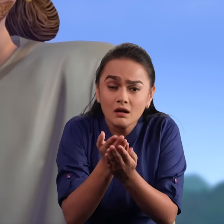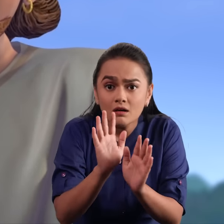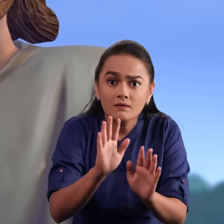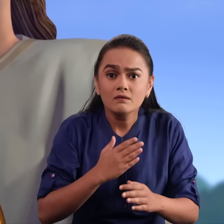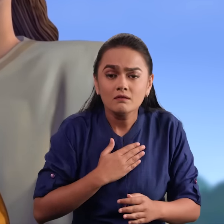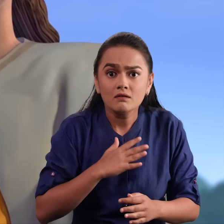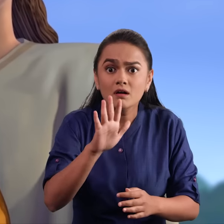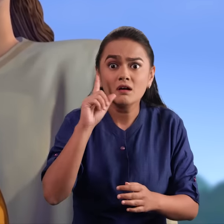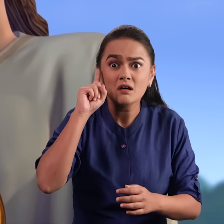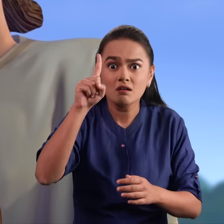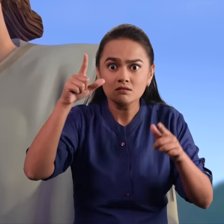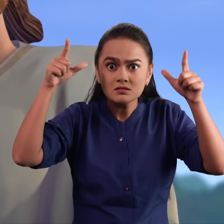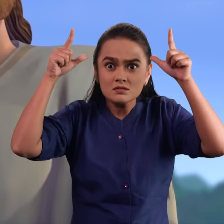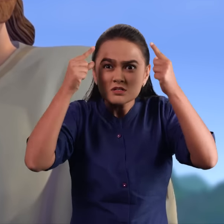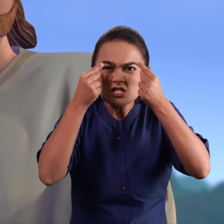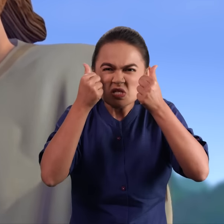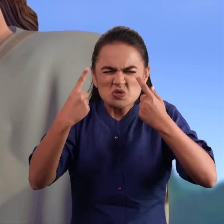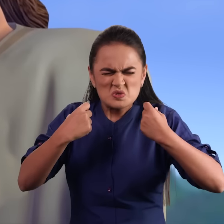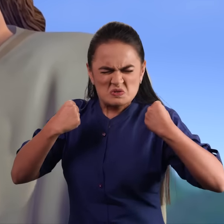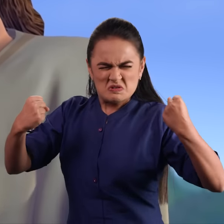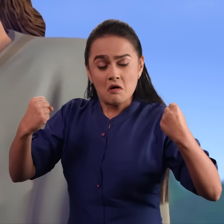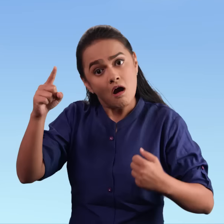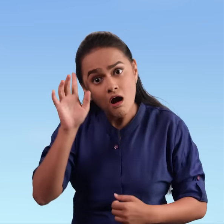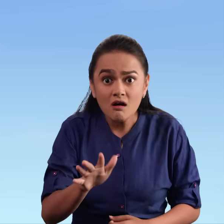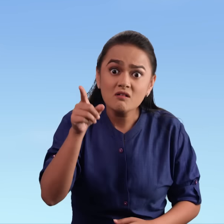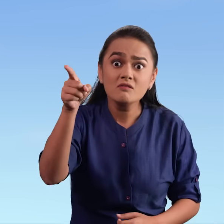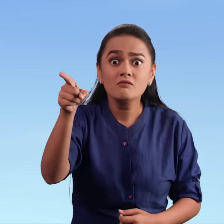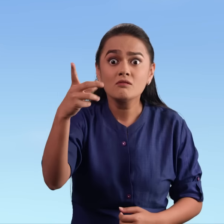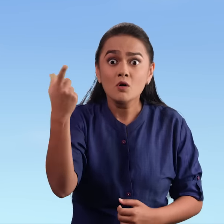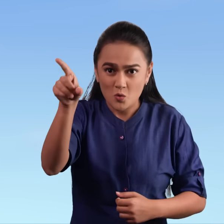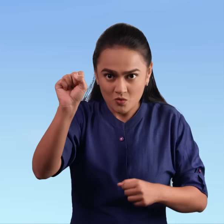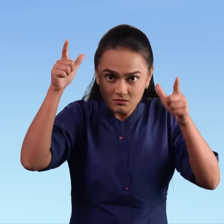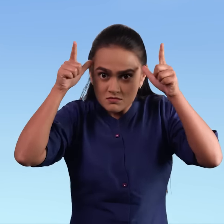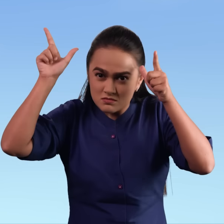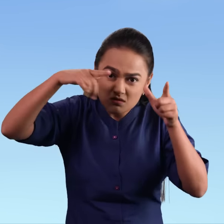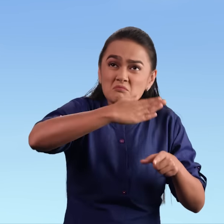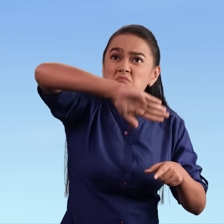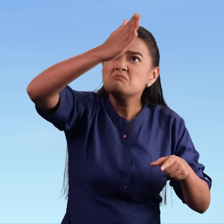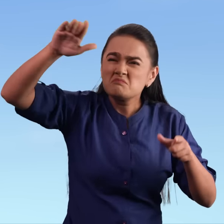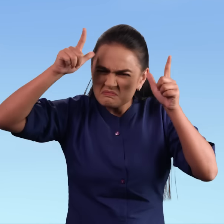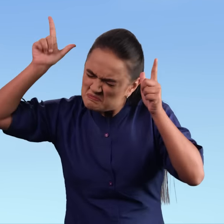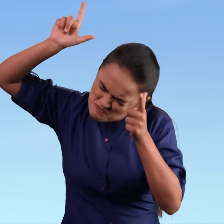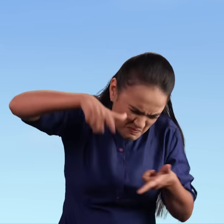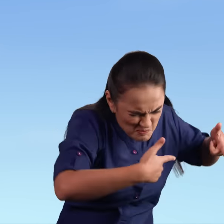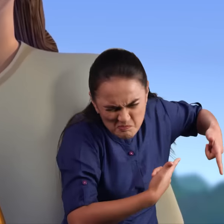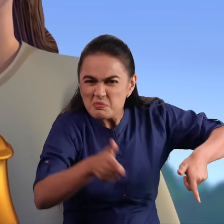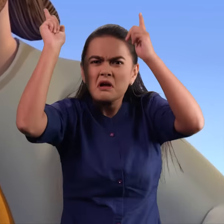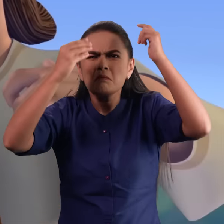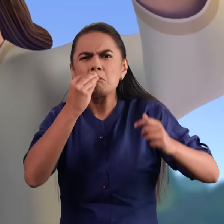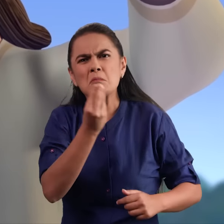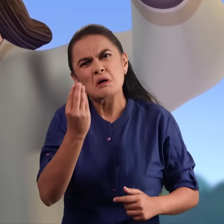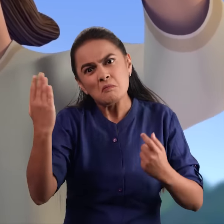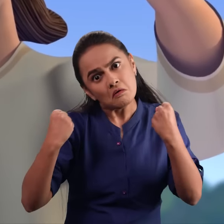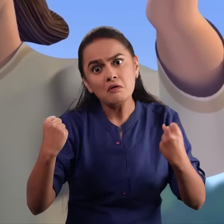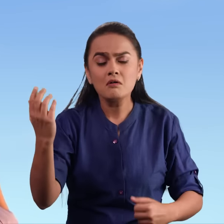महाराज। अरिस्तासुर नामक एक बड़ा ही शक्तिशाली दैत्य है जो अपने सींगों से बड़े बड़े पर्वतों को जड़ से